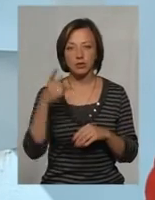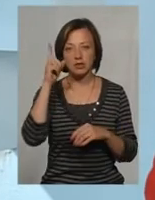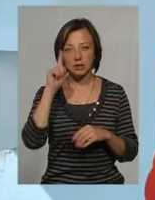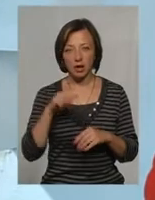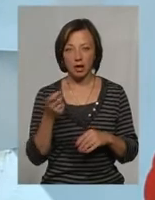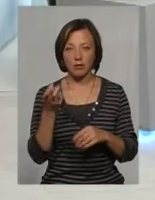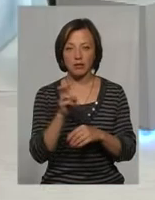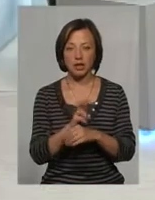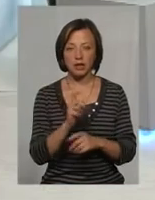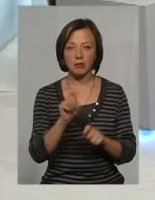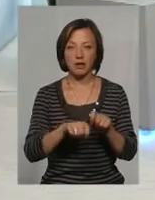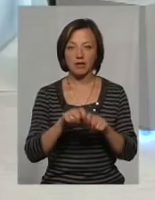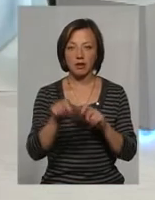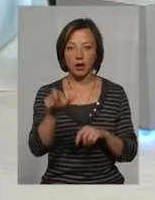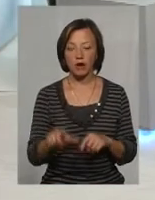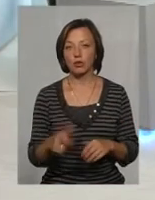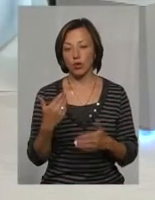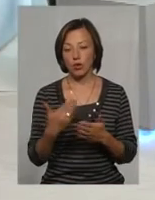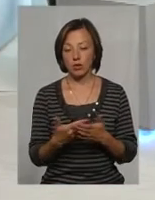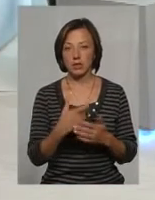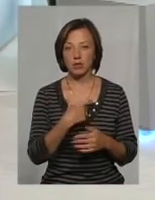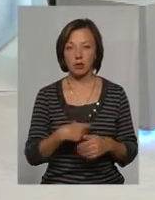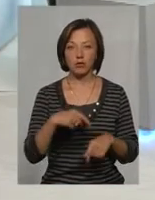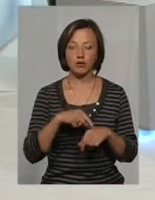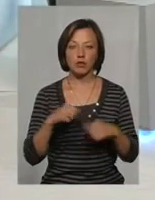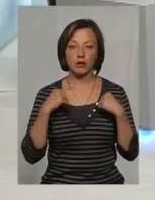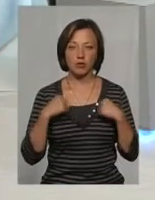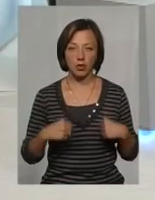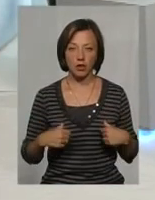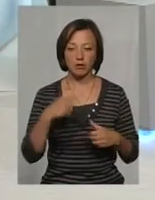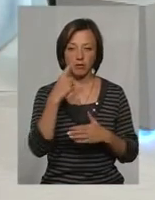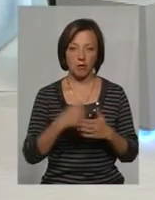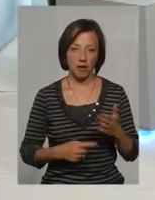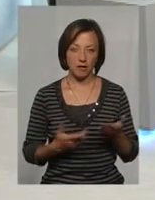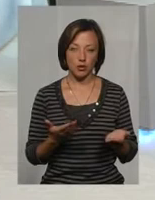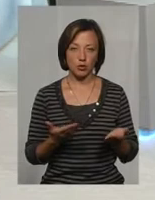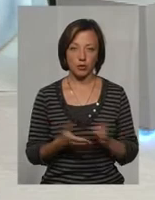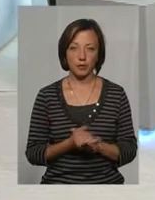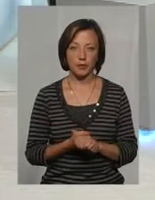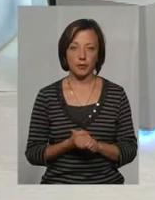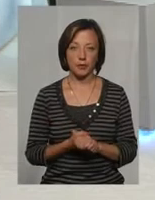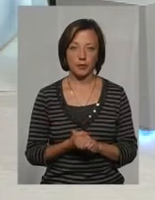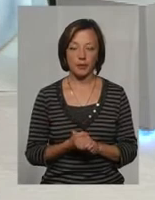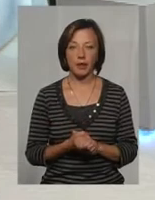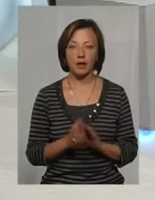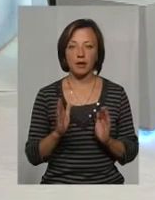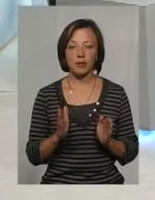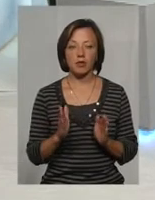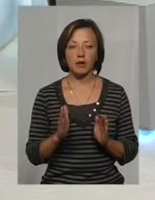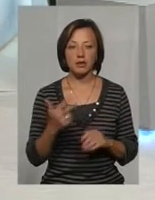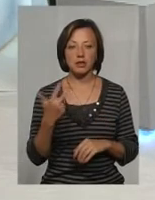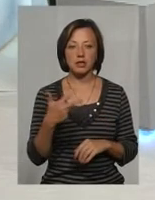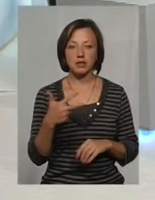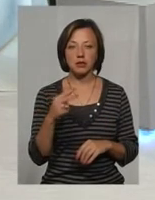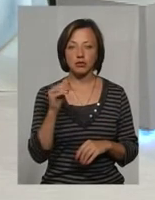нього прийде перевіряючий, отже він себе почуває вже спокійно і впевнено в цьому. Буквально